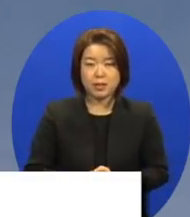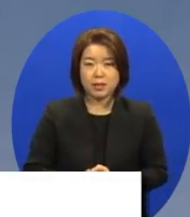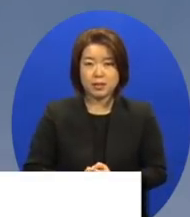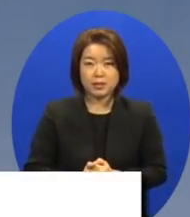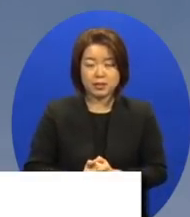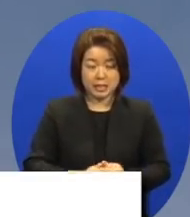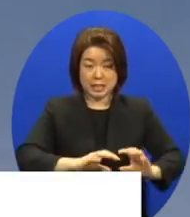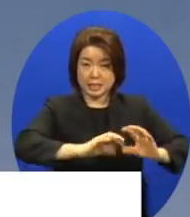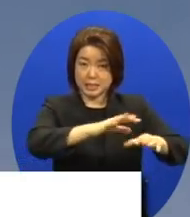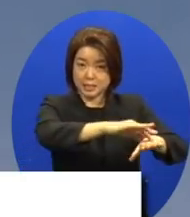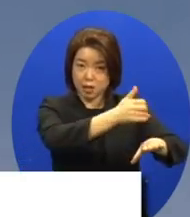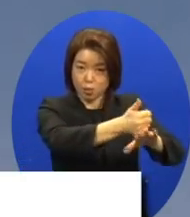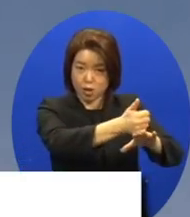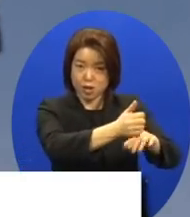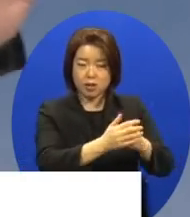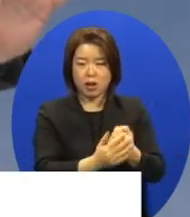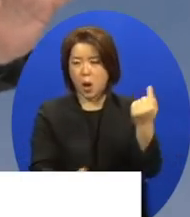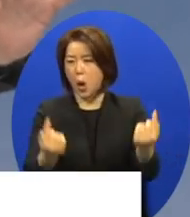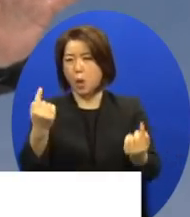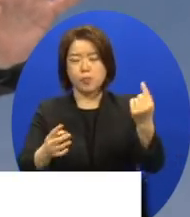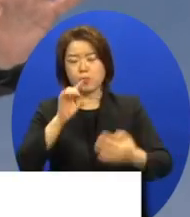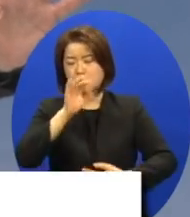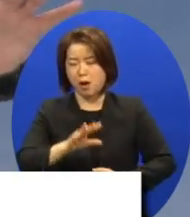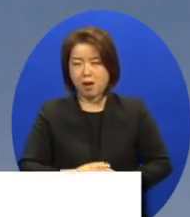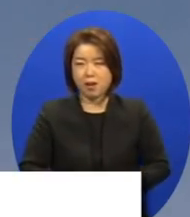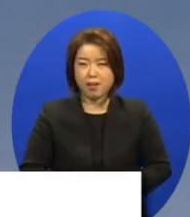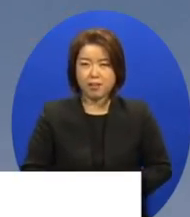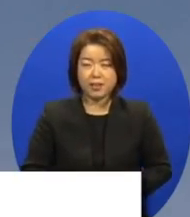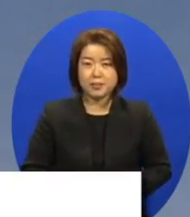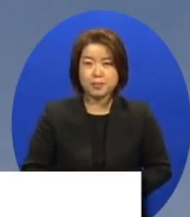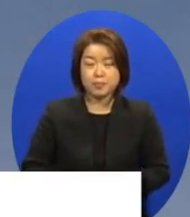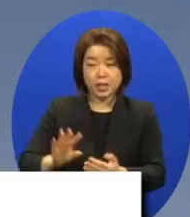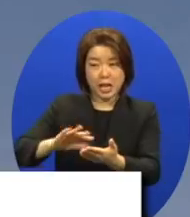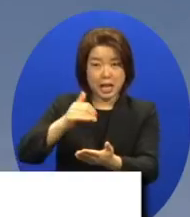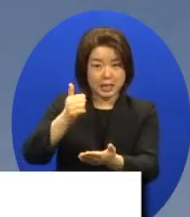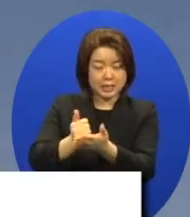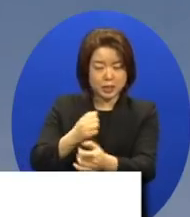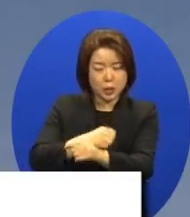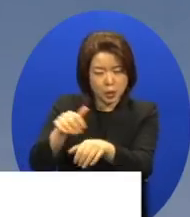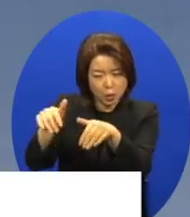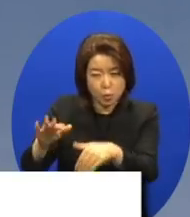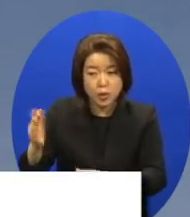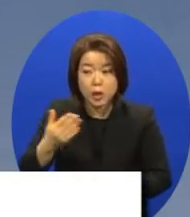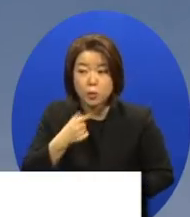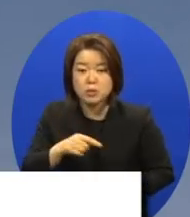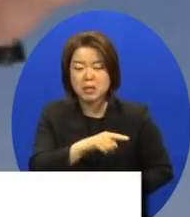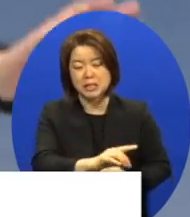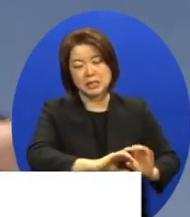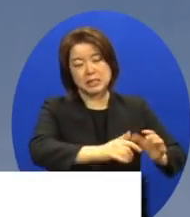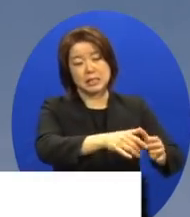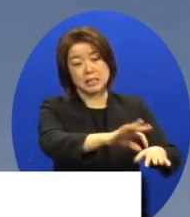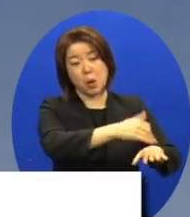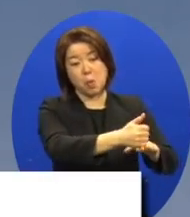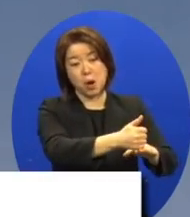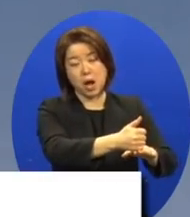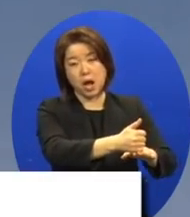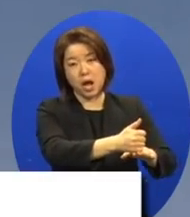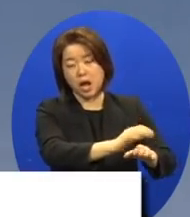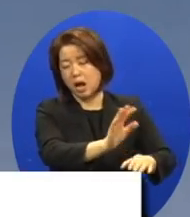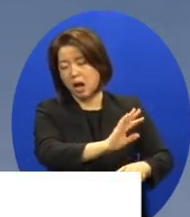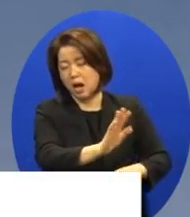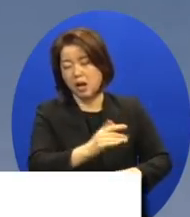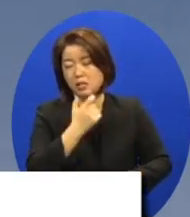상황 비교가 안됩니다 그리스도의 노예가 되고 싶지 세상의 왕이 되기를 거절하게